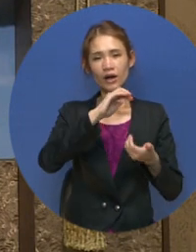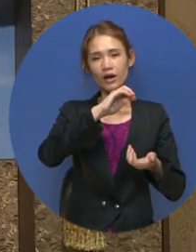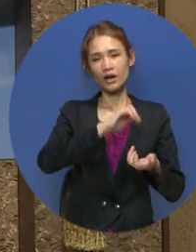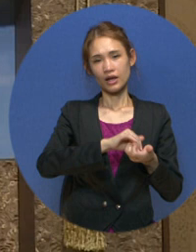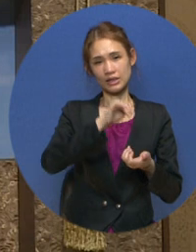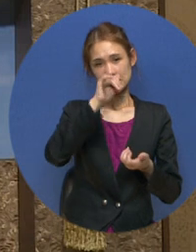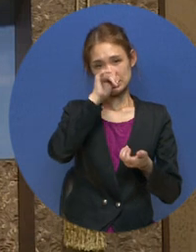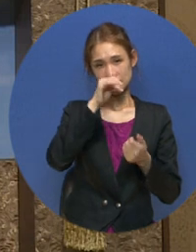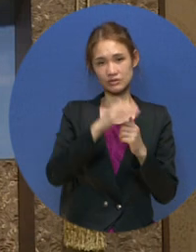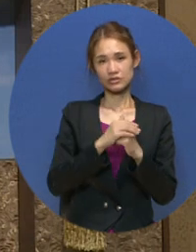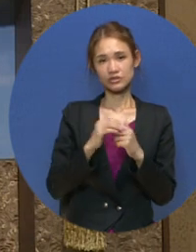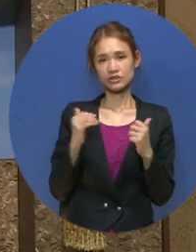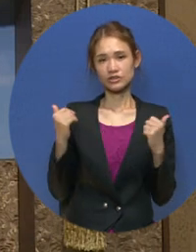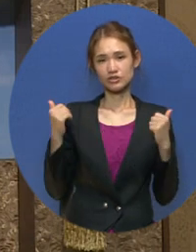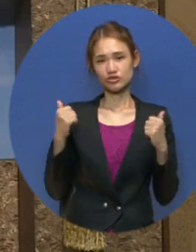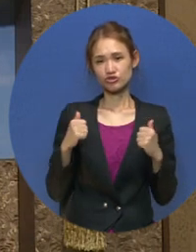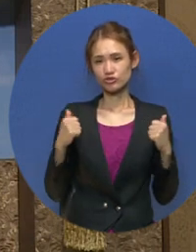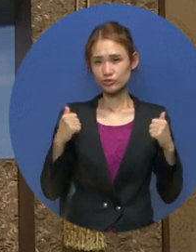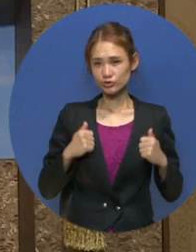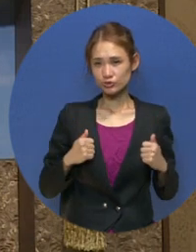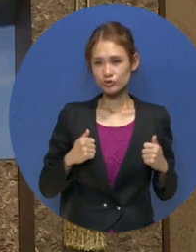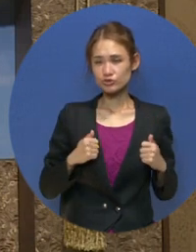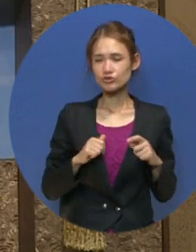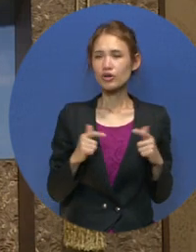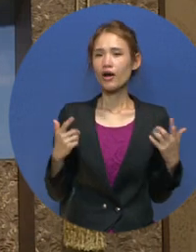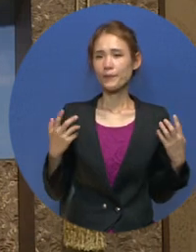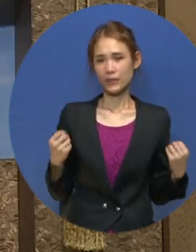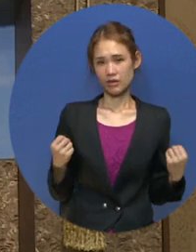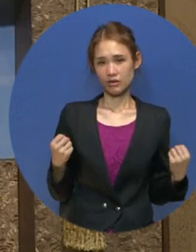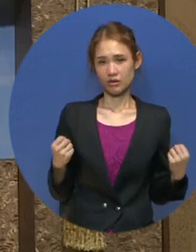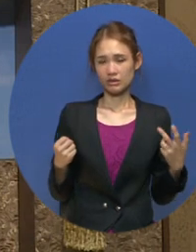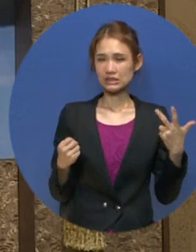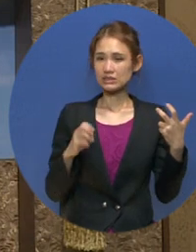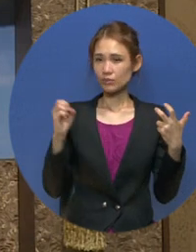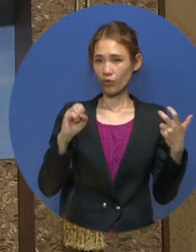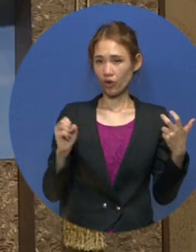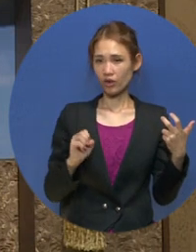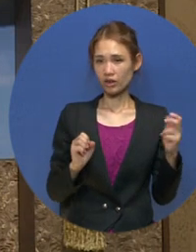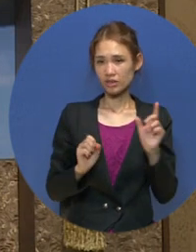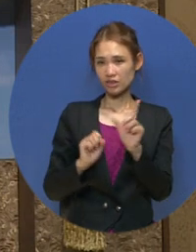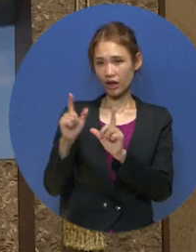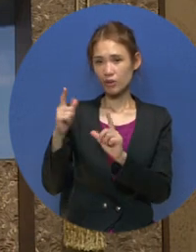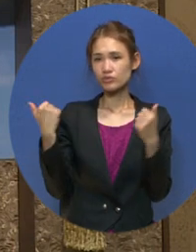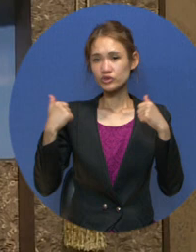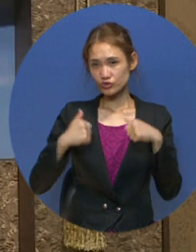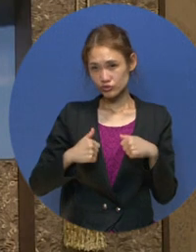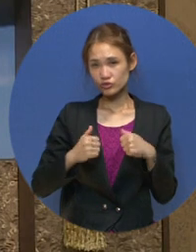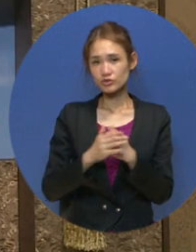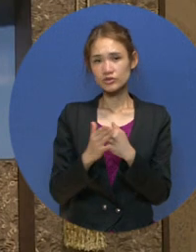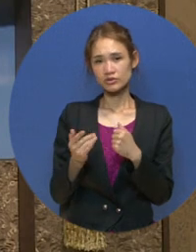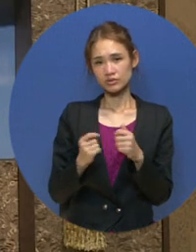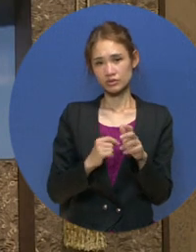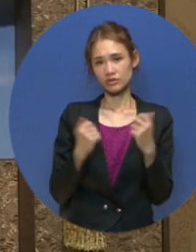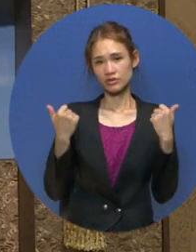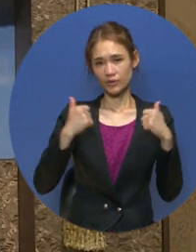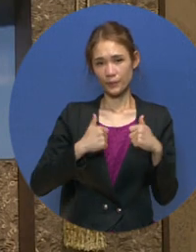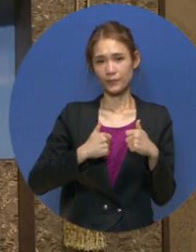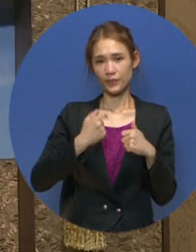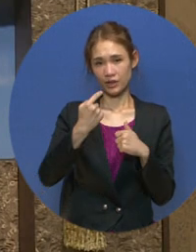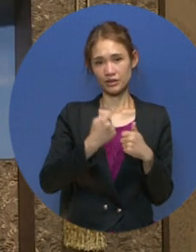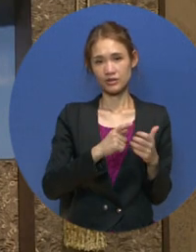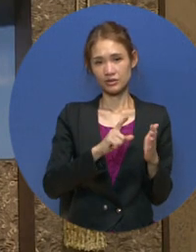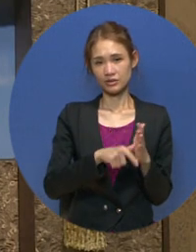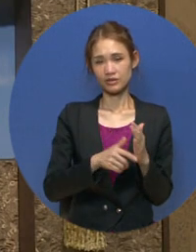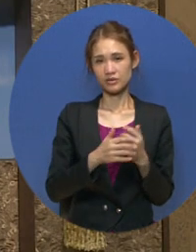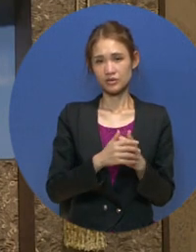있는 직무는 네. 의류가 저희가 참 많거든요. 한 예. 70%가 의류인데요. 의류가 들어왔을 때 이 의류를